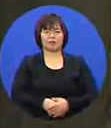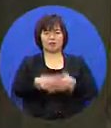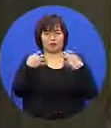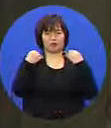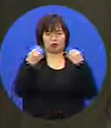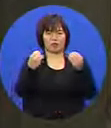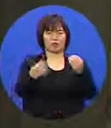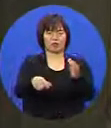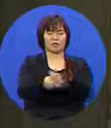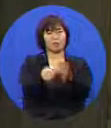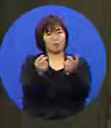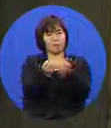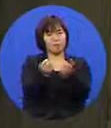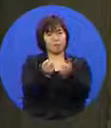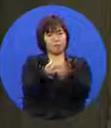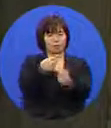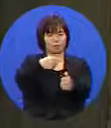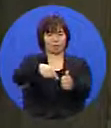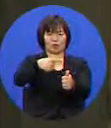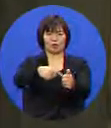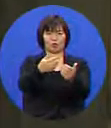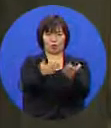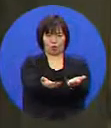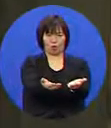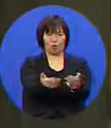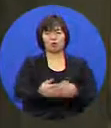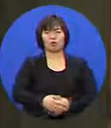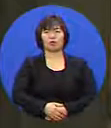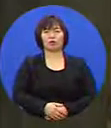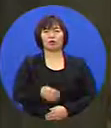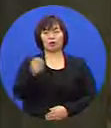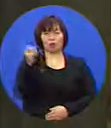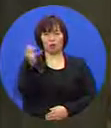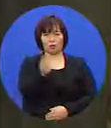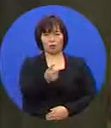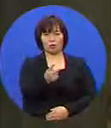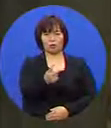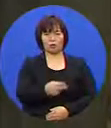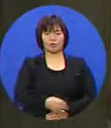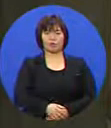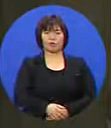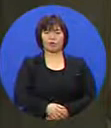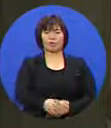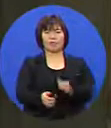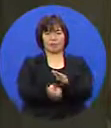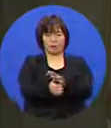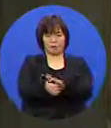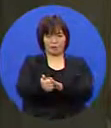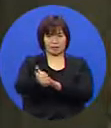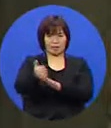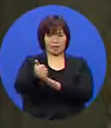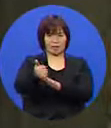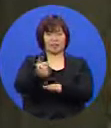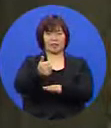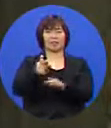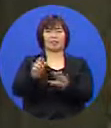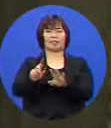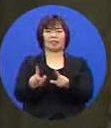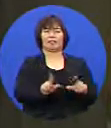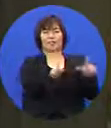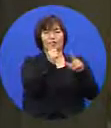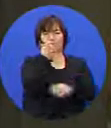유지할 수 있는 방법을 지도하고 또 그리고 희망차게 살 수